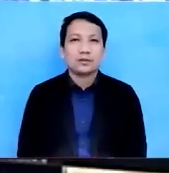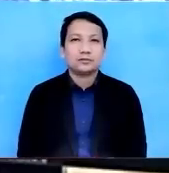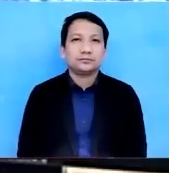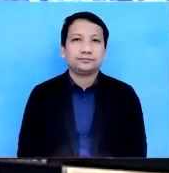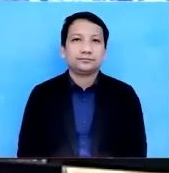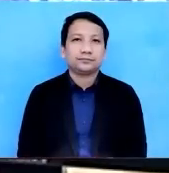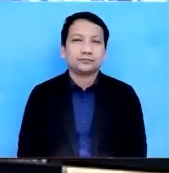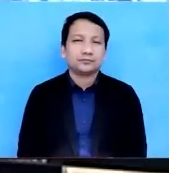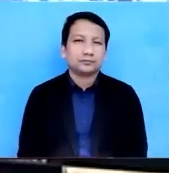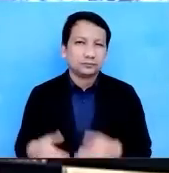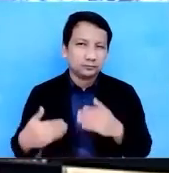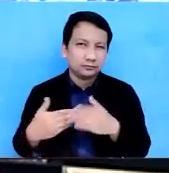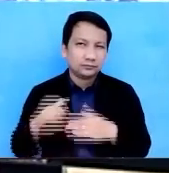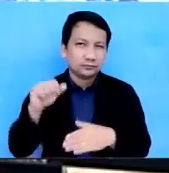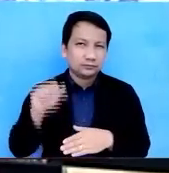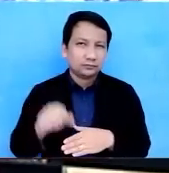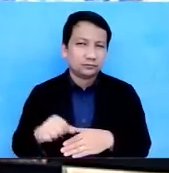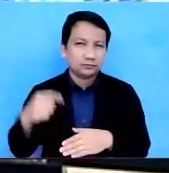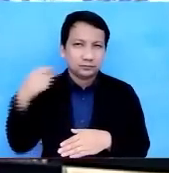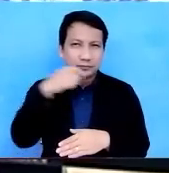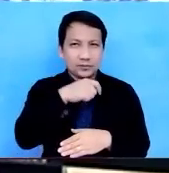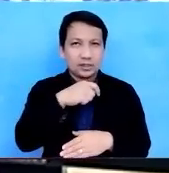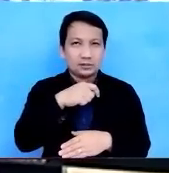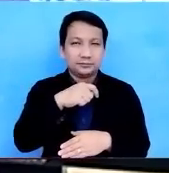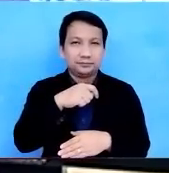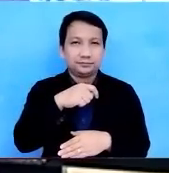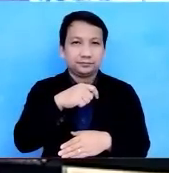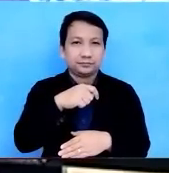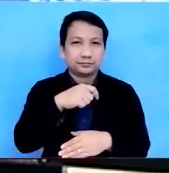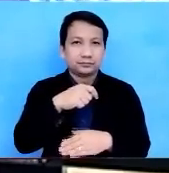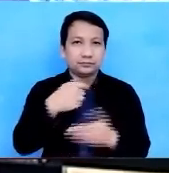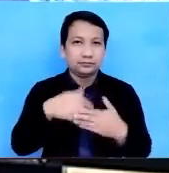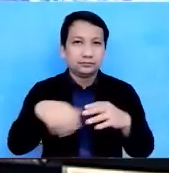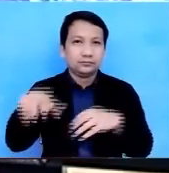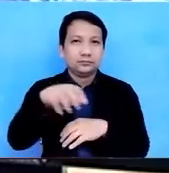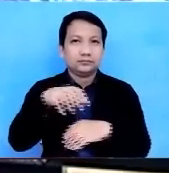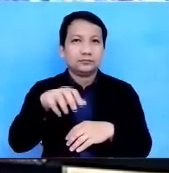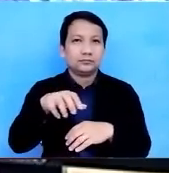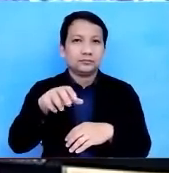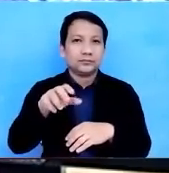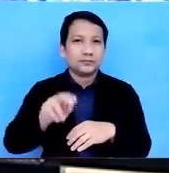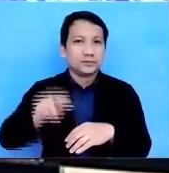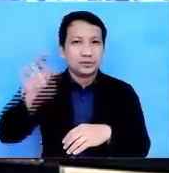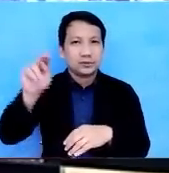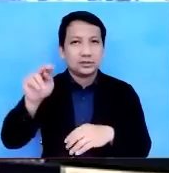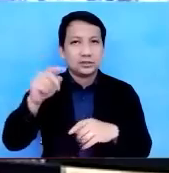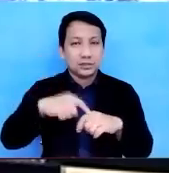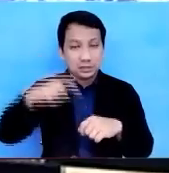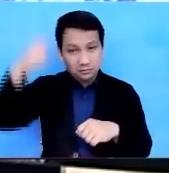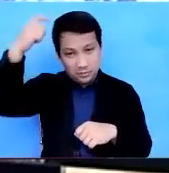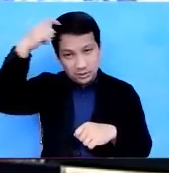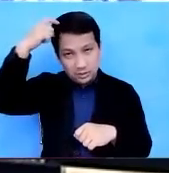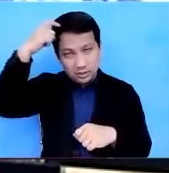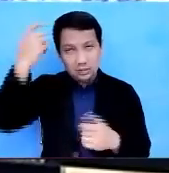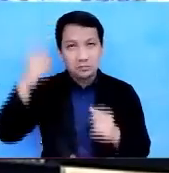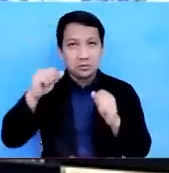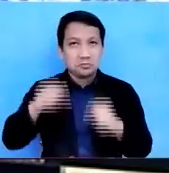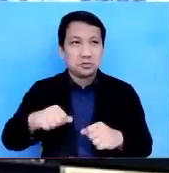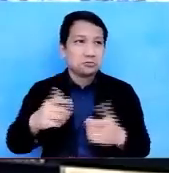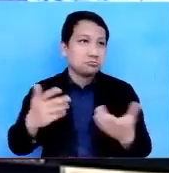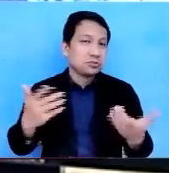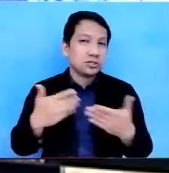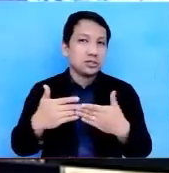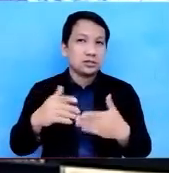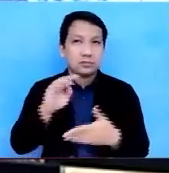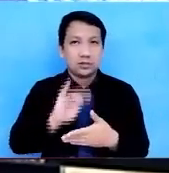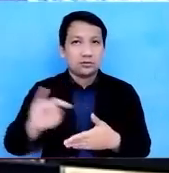sa katimugang bahagi ng Taiwan yung mga ilang lalawigan sa extreme northern Luzon area, gaya ng Batanes, possibly yung mga lalawigan ng Ilocos